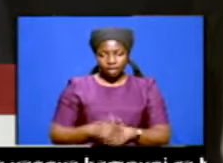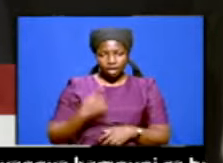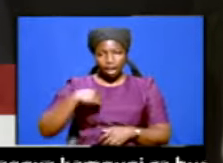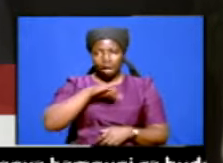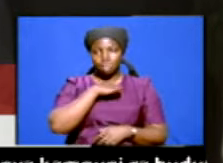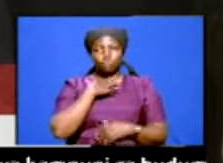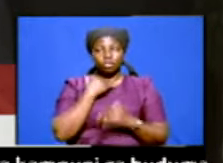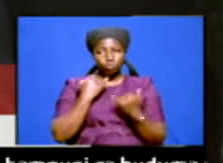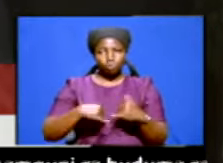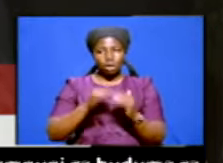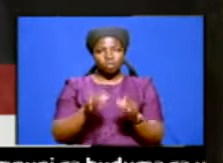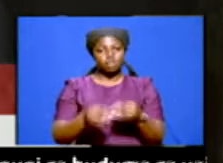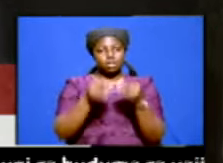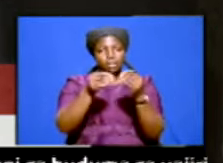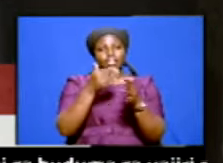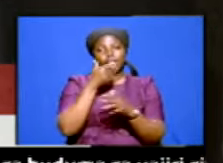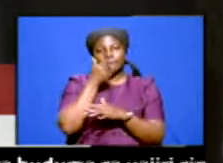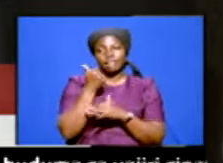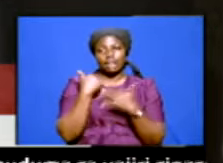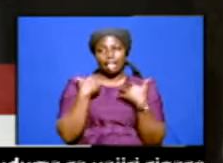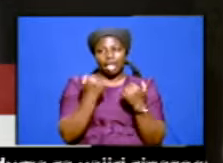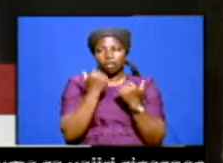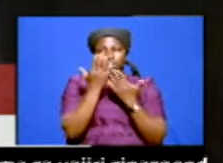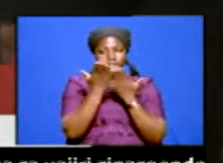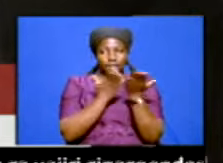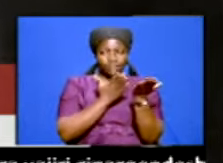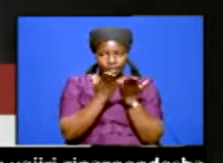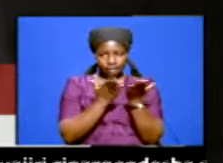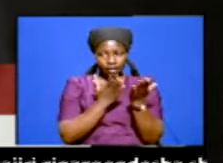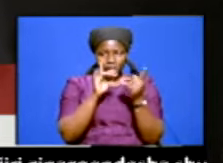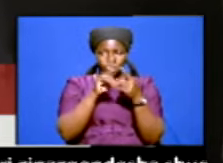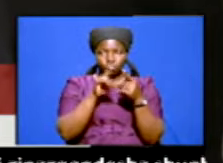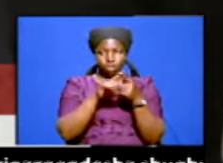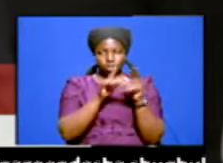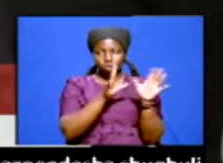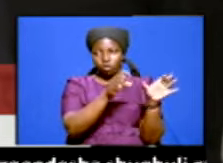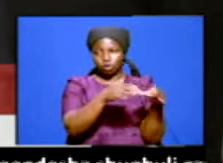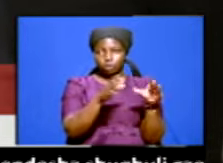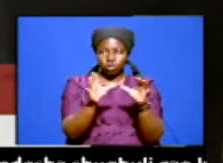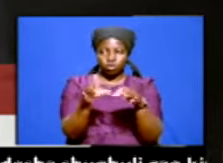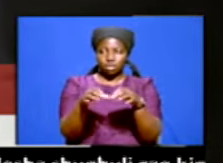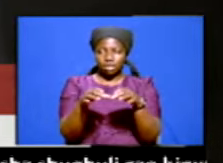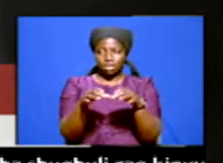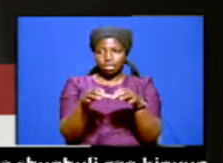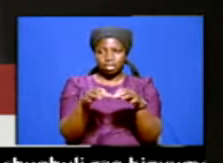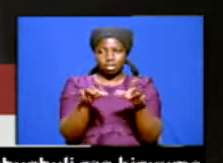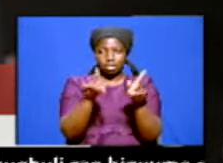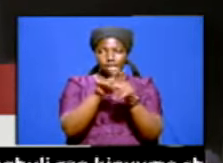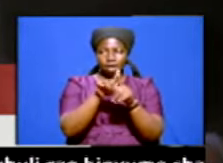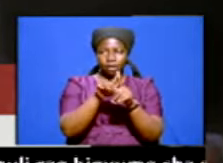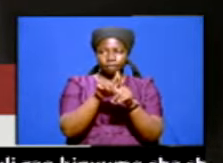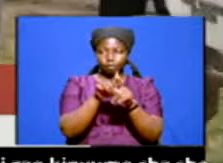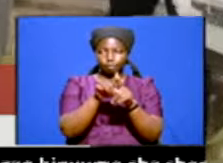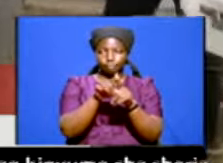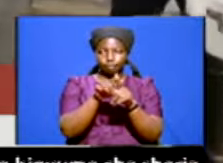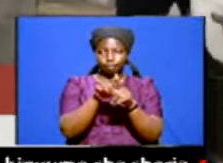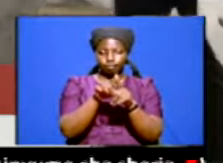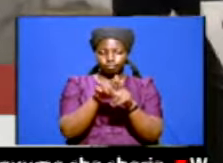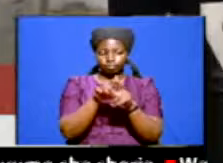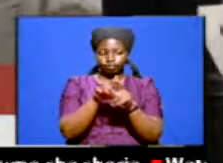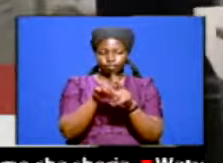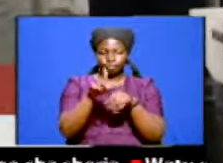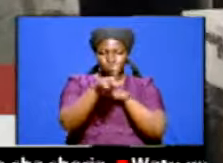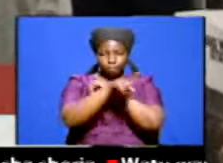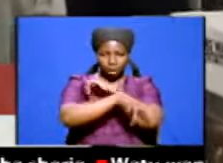best health services to the community at those primary levels.